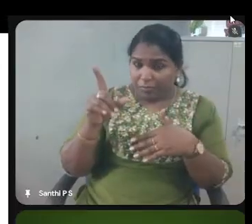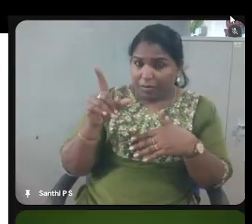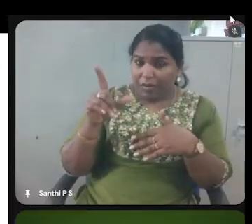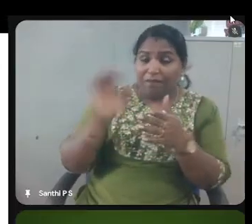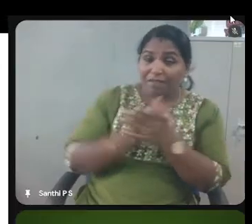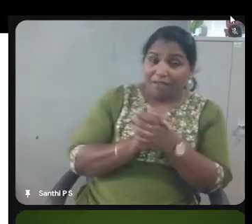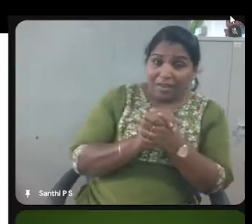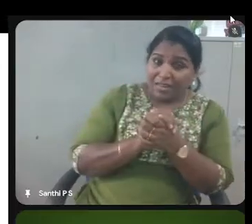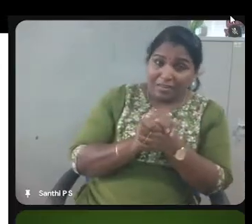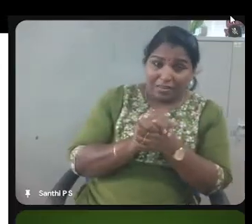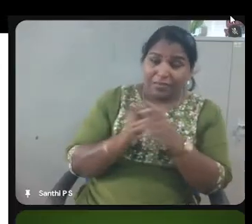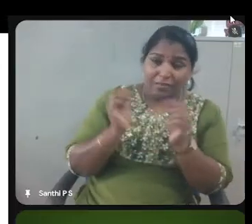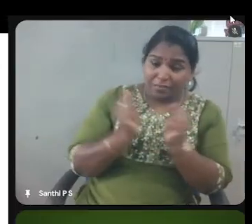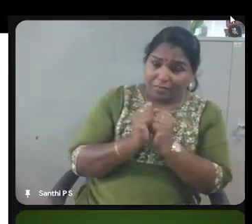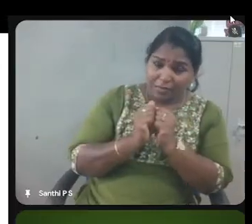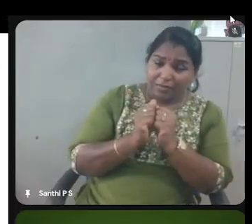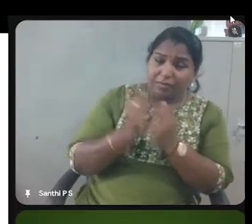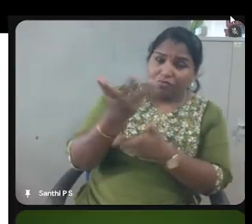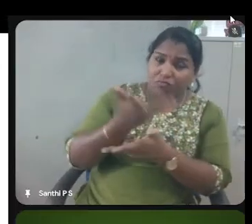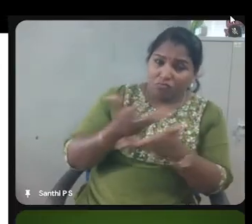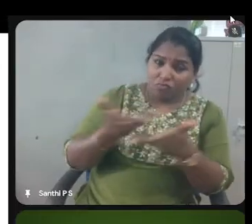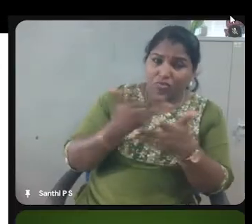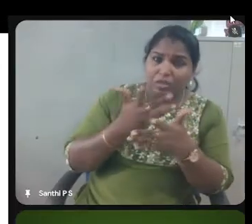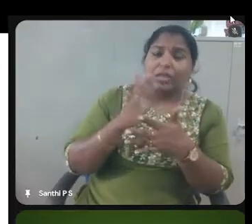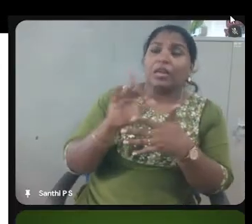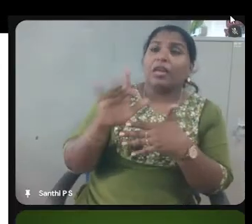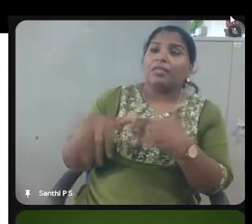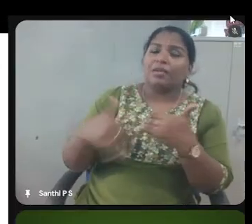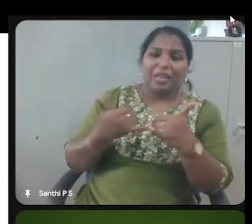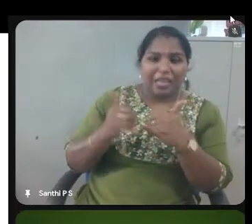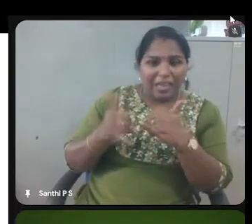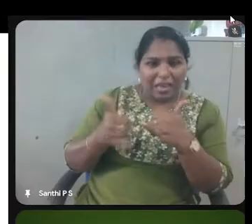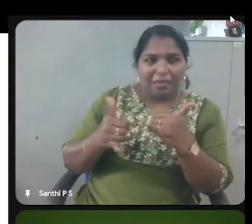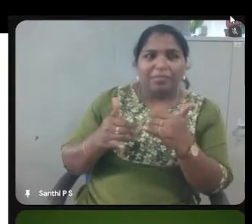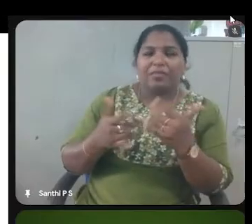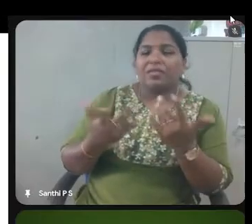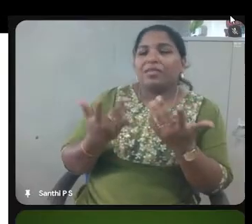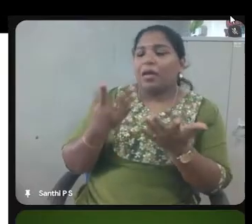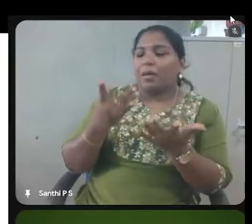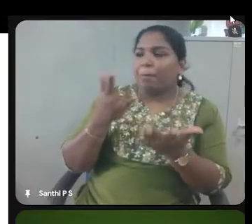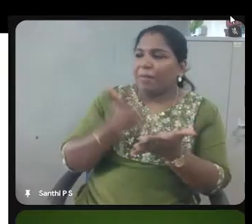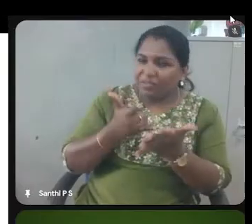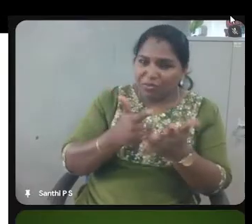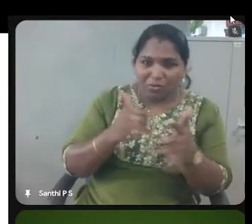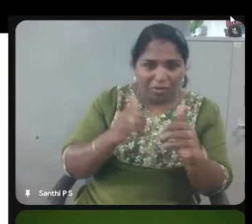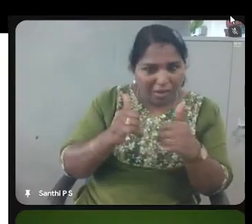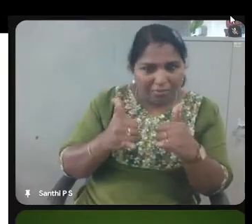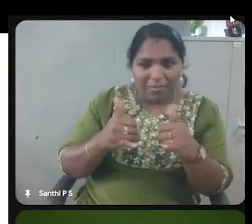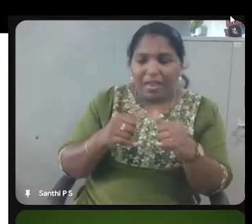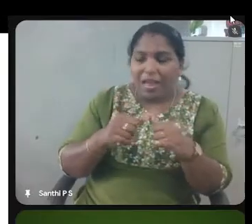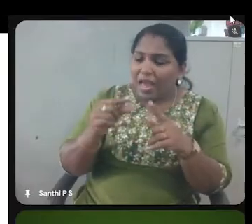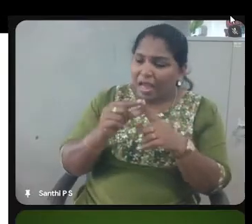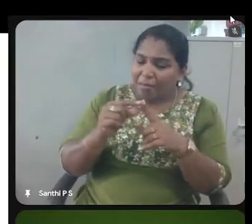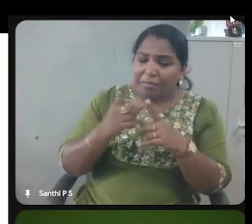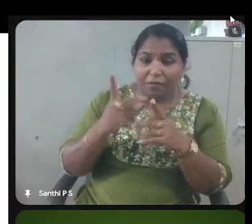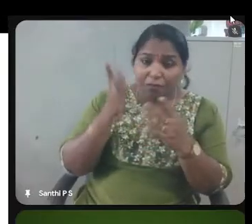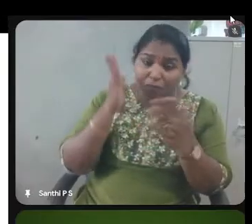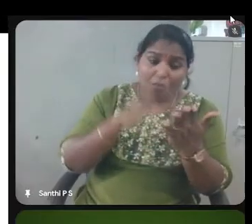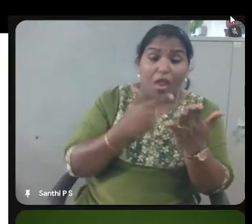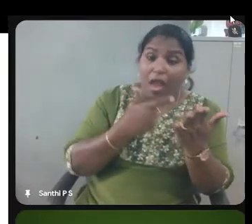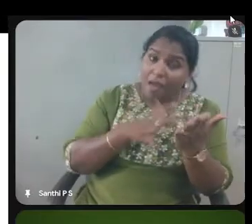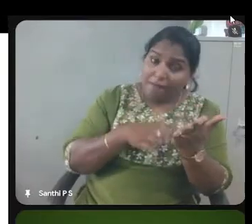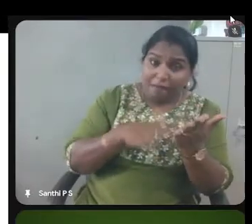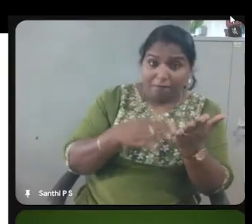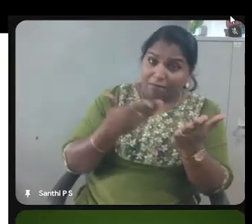ഫ്രണ്ട്സുമായിട്ട് സംസാരിച്ചിട്ടാവും. ഇവർക്ക് ഗെയിംസിന്റെ കാര്യങ്ങളൊക്കെ ഫ്രണ്ട്സ് പറഞ്ഞു കൊടുക്കും. ഫോണിൽ ഇങ്ങനത്തെ കാര്യങ്ങളുണ്ട് എന്നുള്ളത് ഫ്രണ്ട്സ്